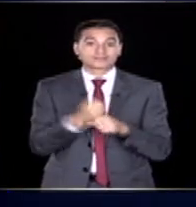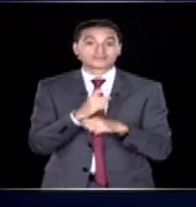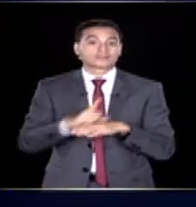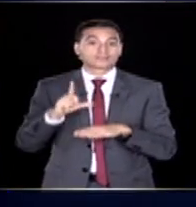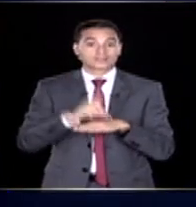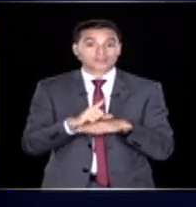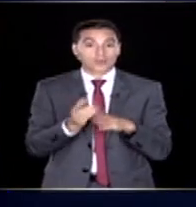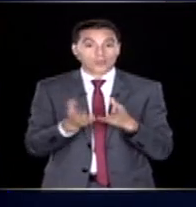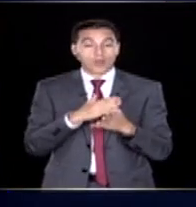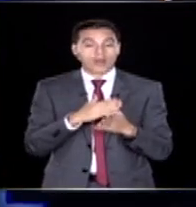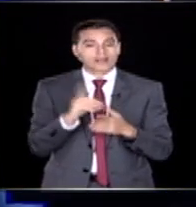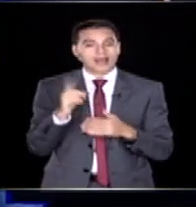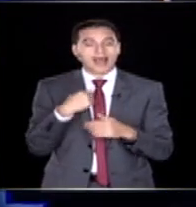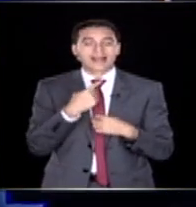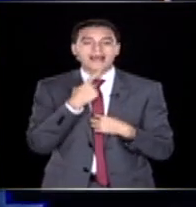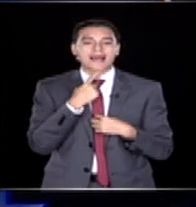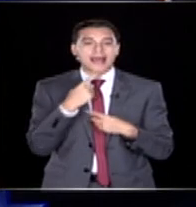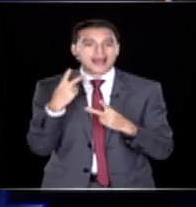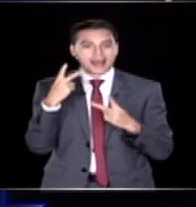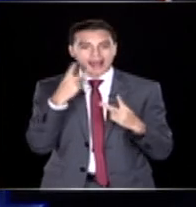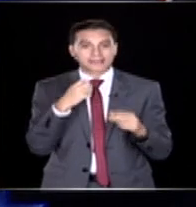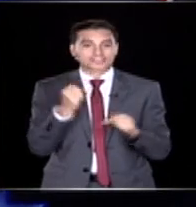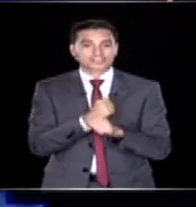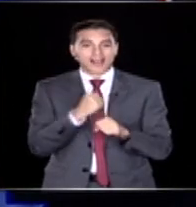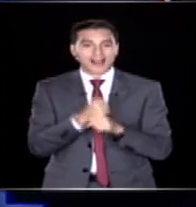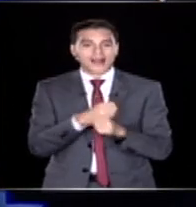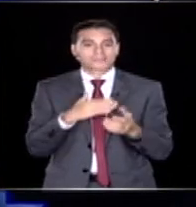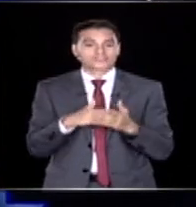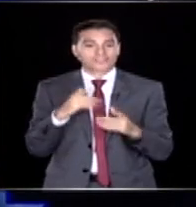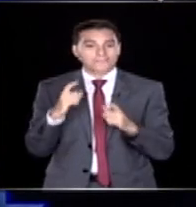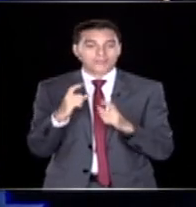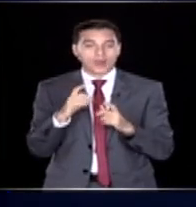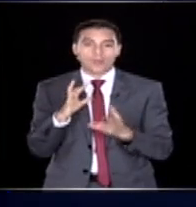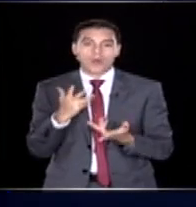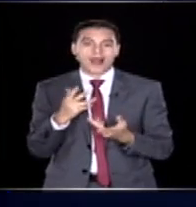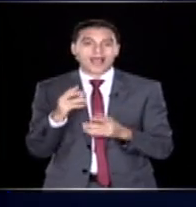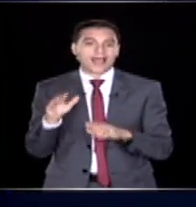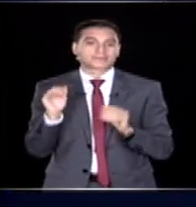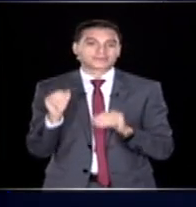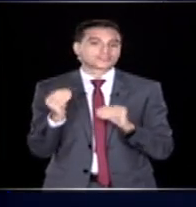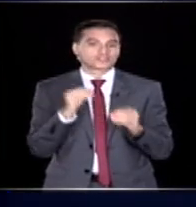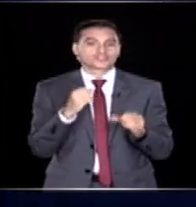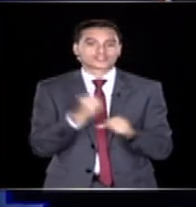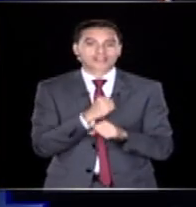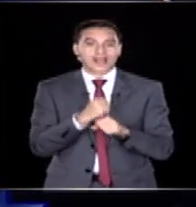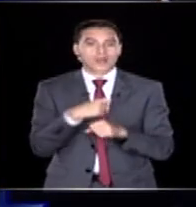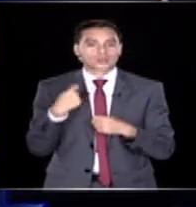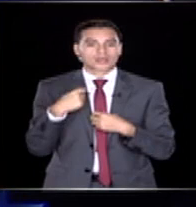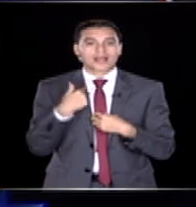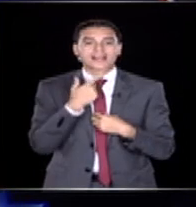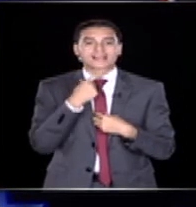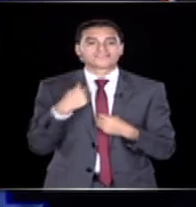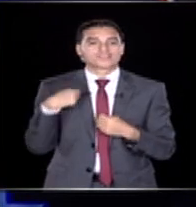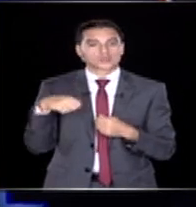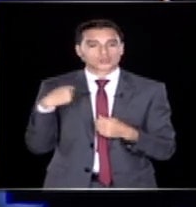حلمك تشتغلي ببنك. اه. هتسيبي الوزاره وتشتغلي في البنك ولا هنسيب البنك ونروح الوزاره؟ انا نفسي يبقى فيه